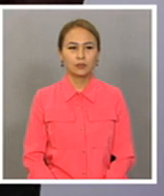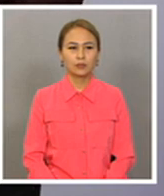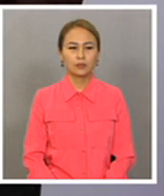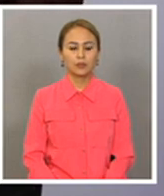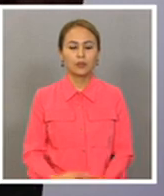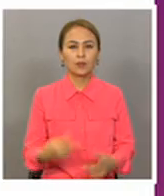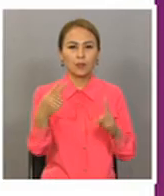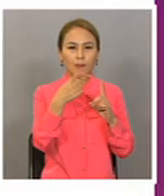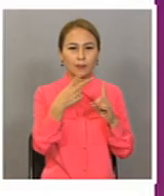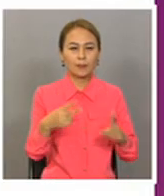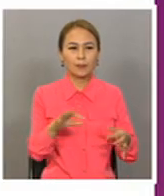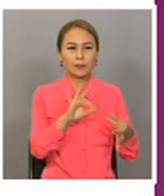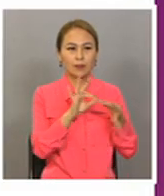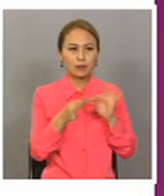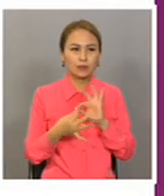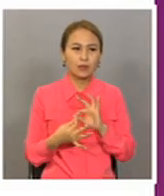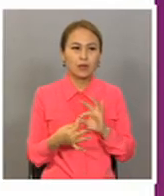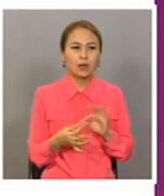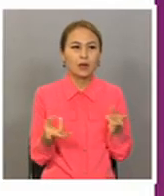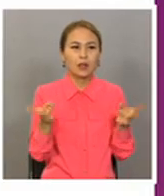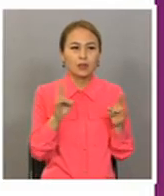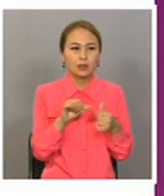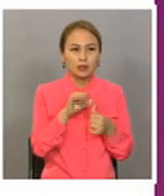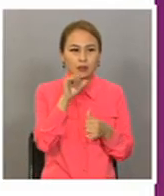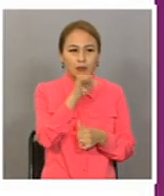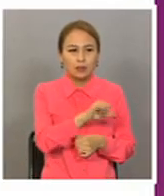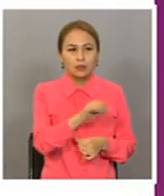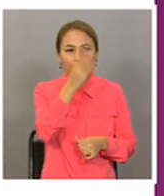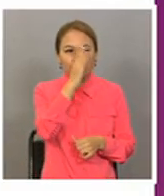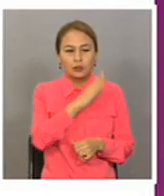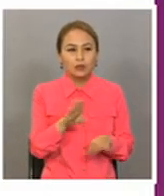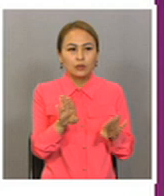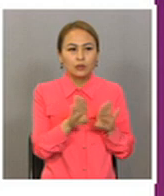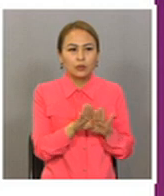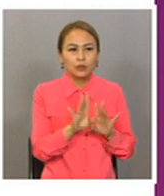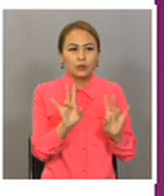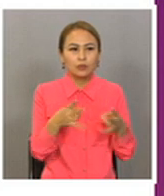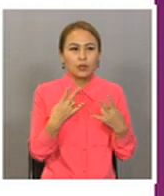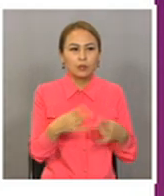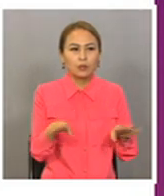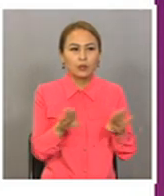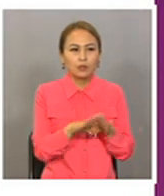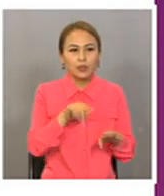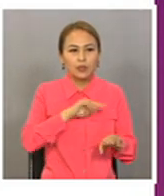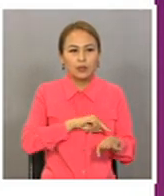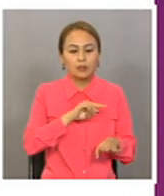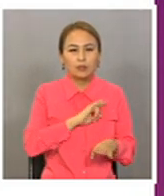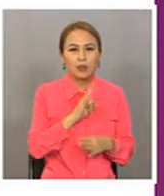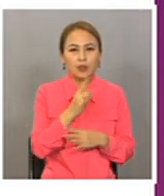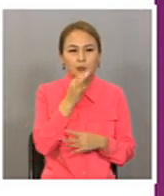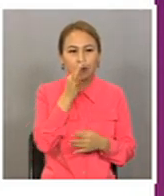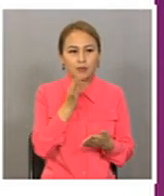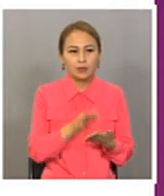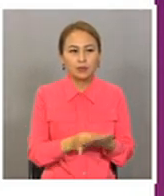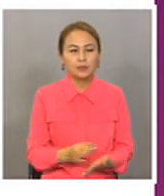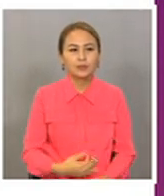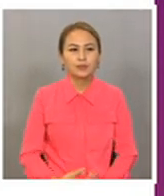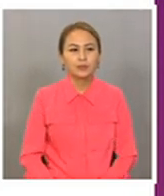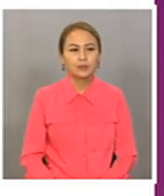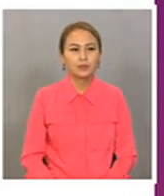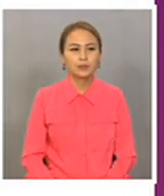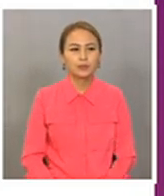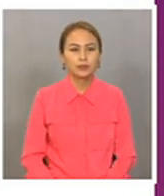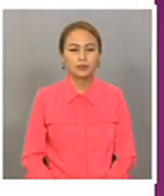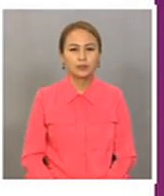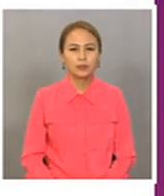Өлеңнен үзінді. Қалп емес тәкәппарлық данышпанның тұтынба бұл мінезді балам дейді.